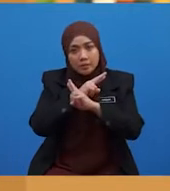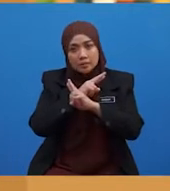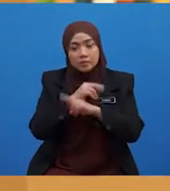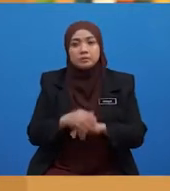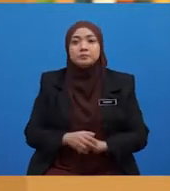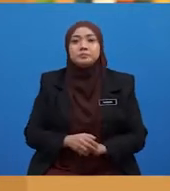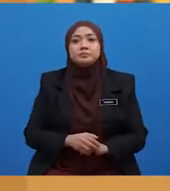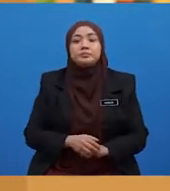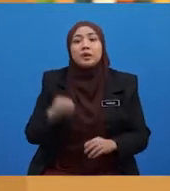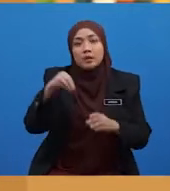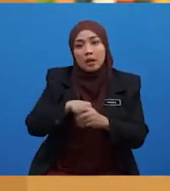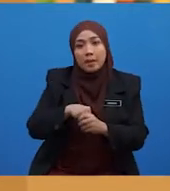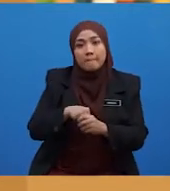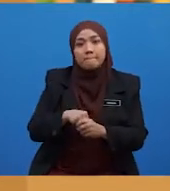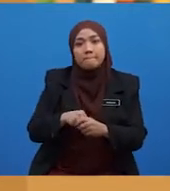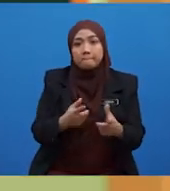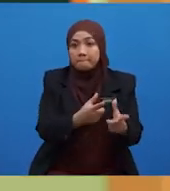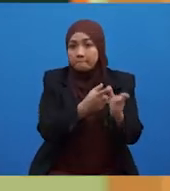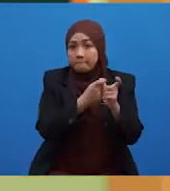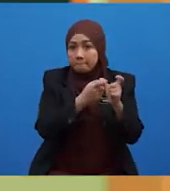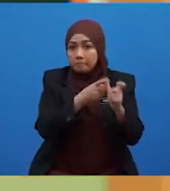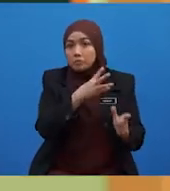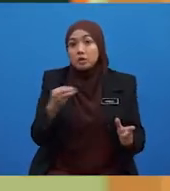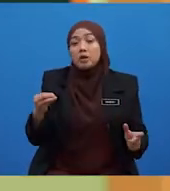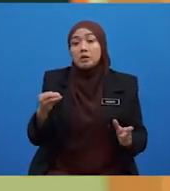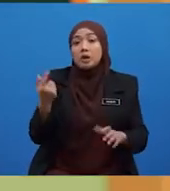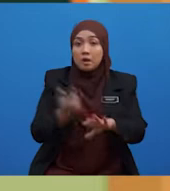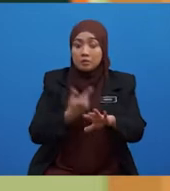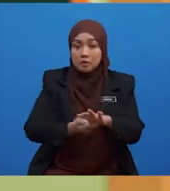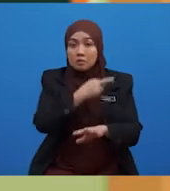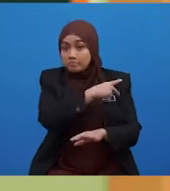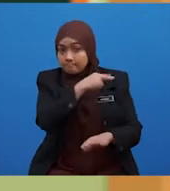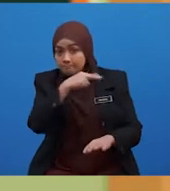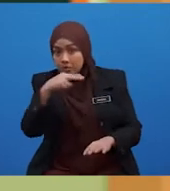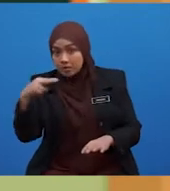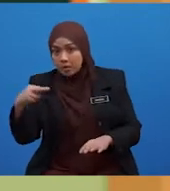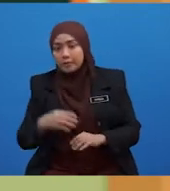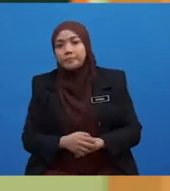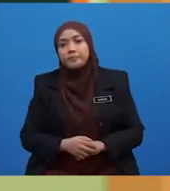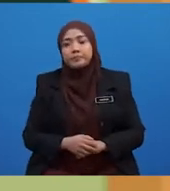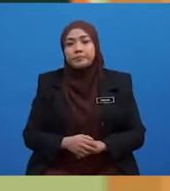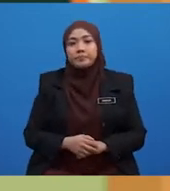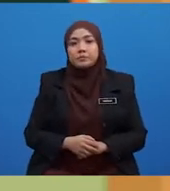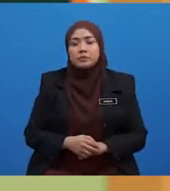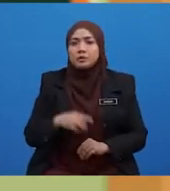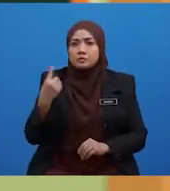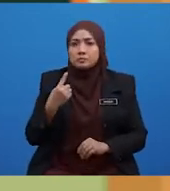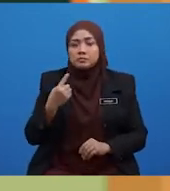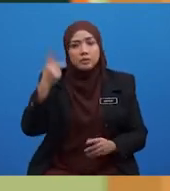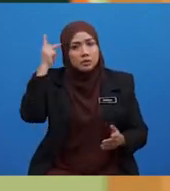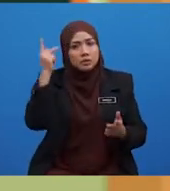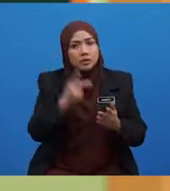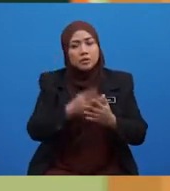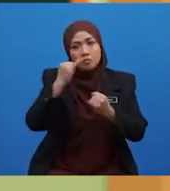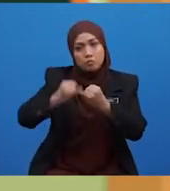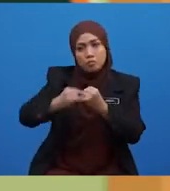digunakan dalam latihan olahraga dan latihan renang. Latihan jeda dianggap sebagai antara kaedah yang terbaik dan lazim diperkenalkan